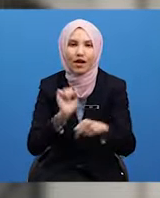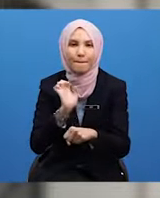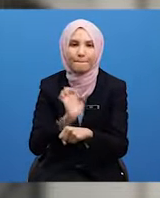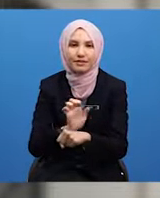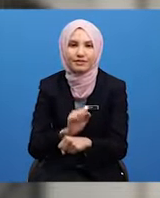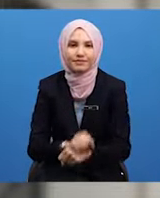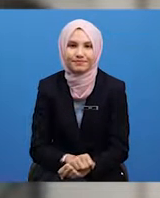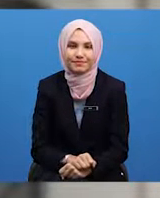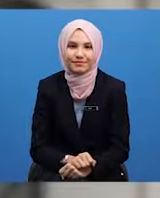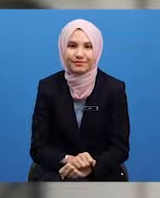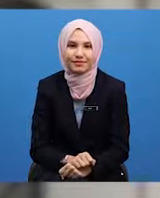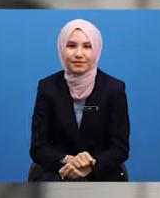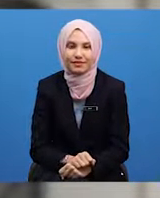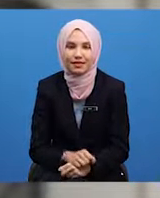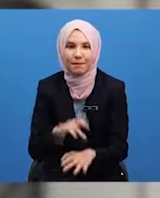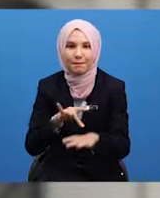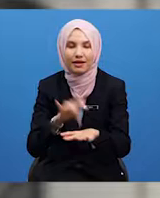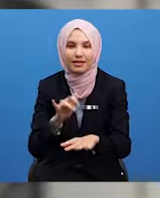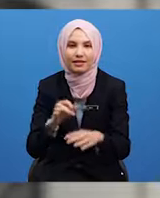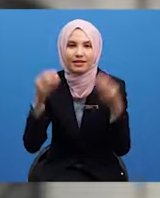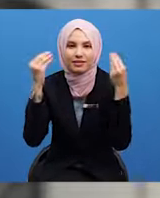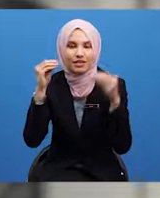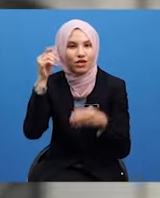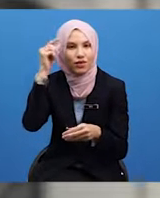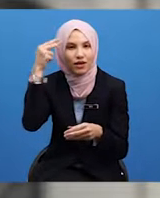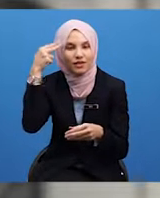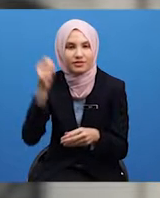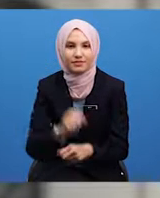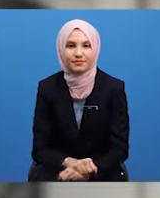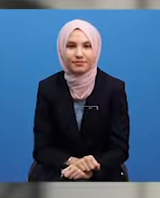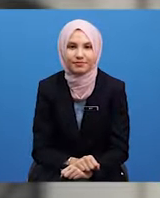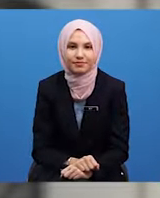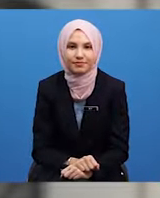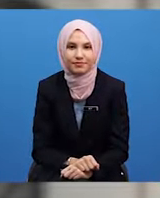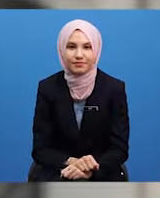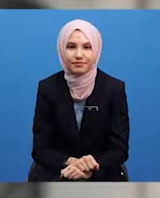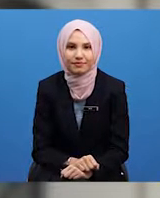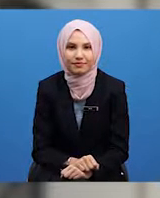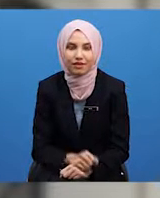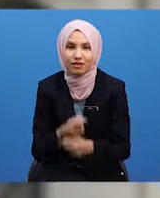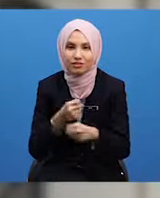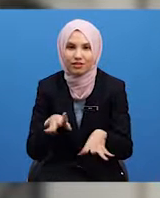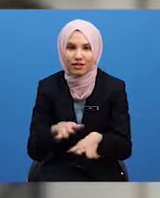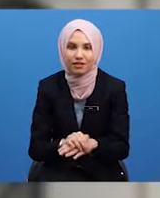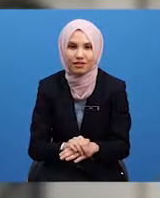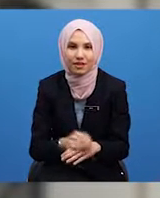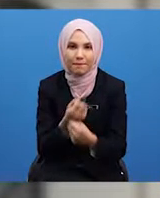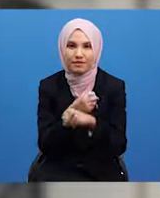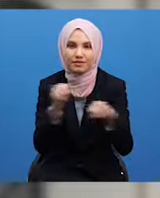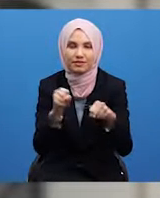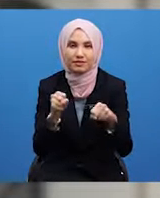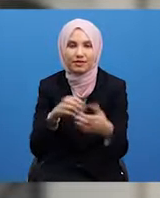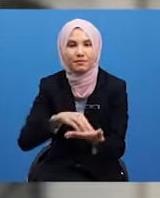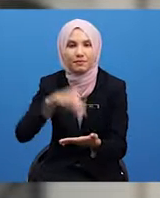Anda boleh kenali saya dan panggil saya sebagai Cikgu Haziz. Baiklah, sudahkah anda bersedia untuk